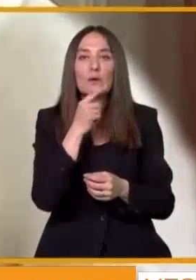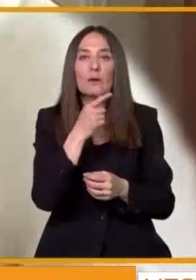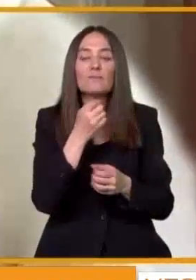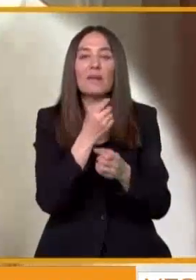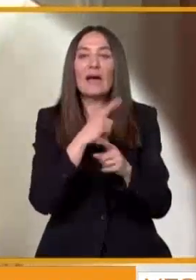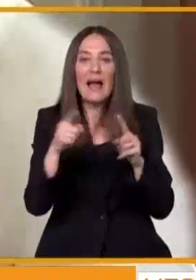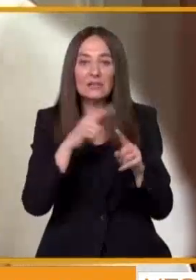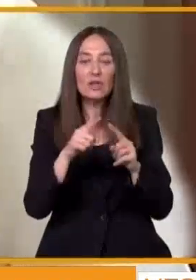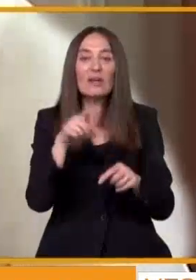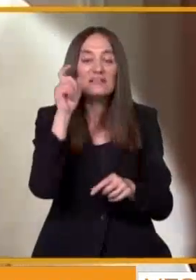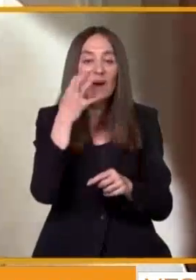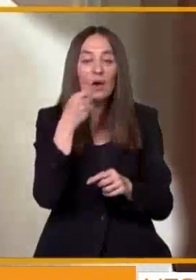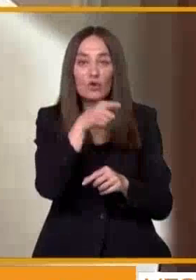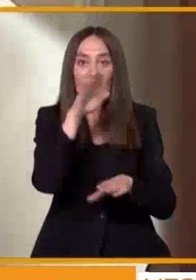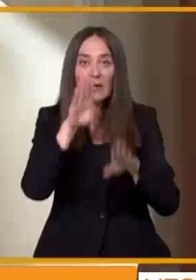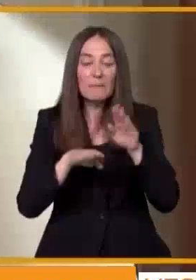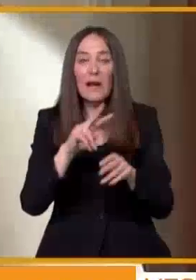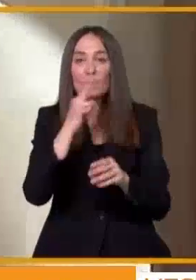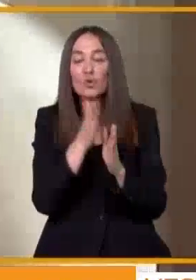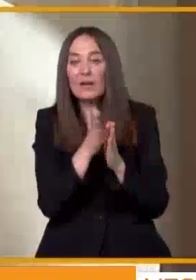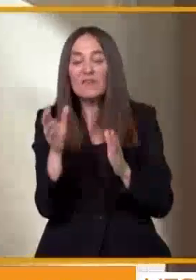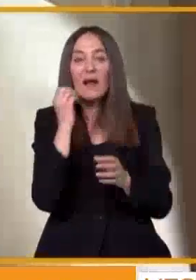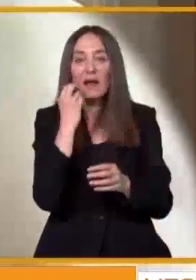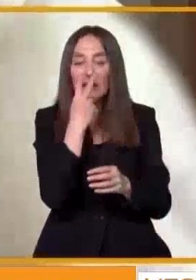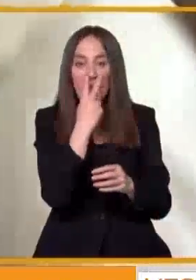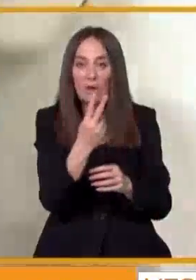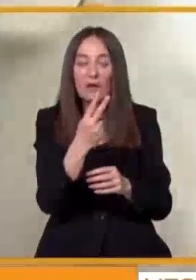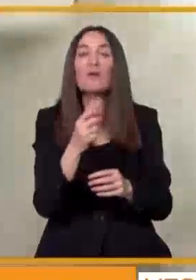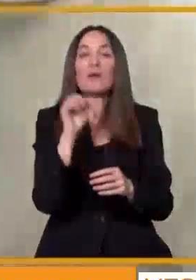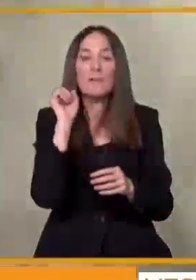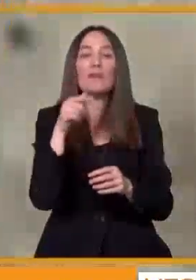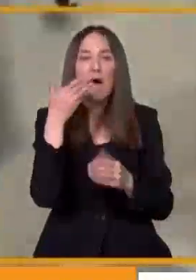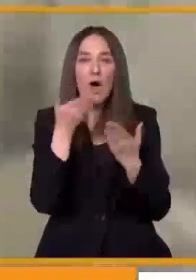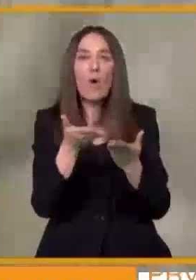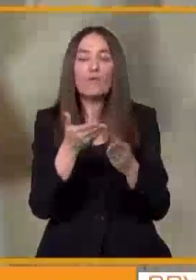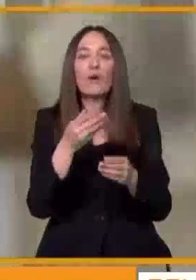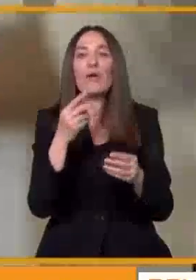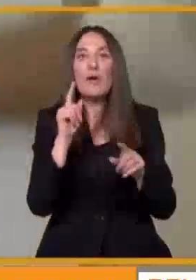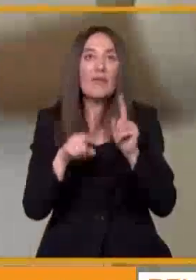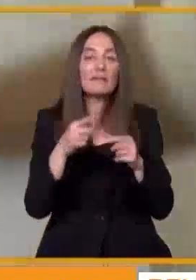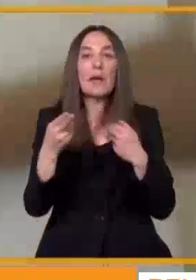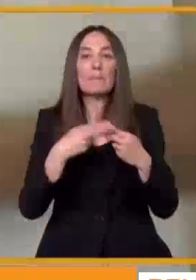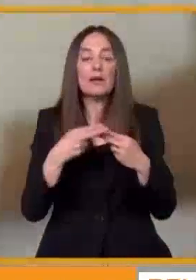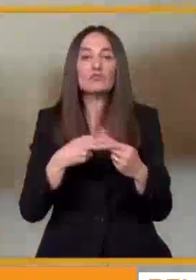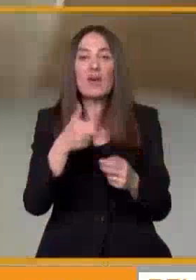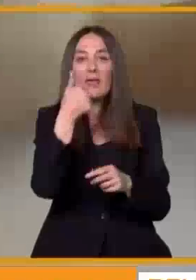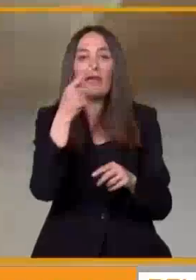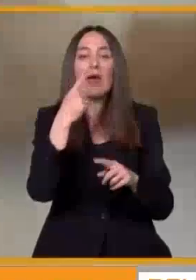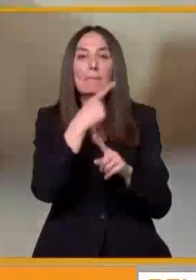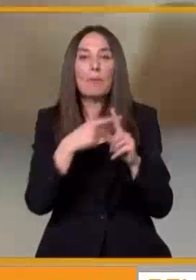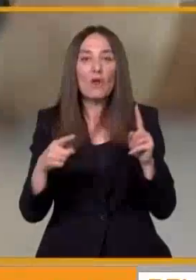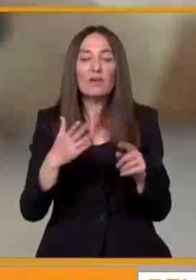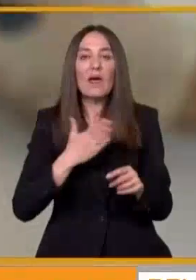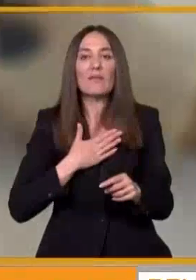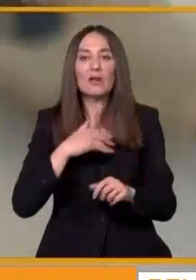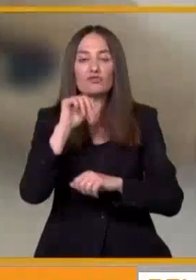ekonomski razlog, svaka od ovih mera. I s druge strane, kada pogledate, da, ovo je negde približno jedna polovina